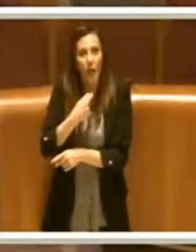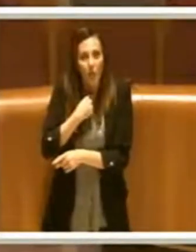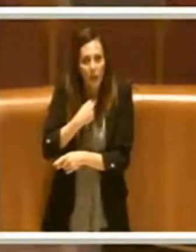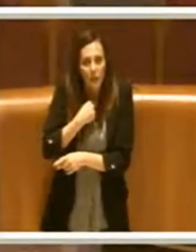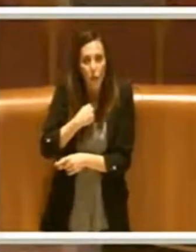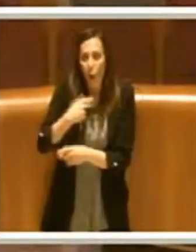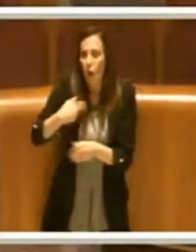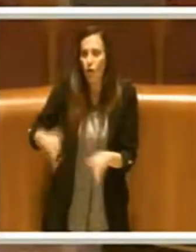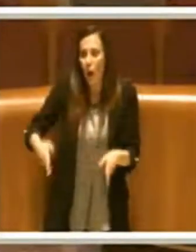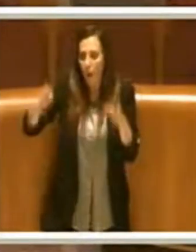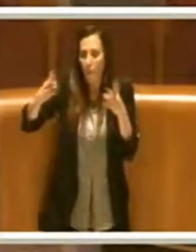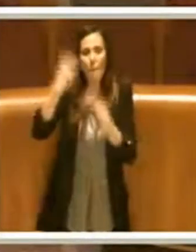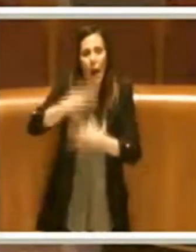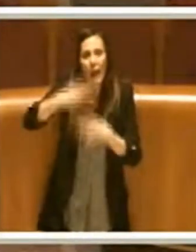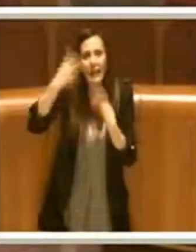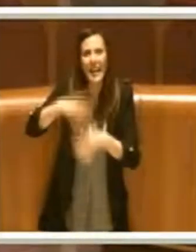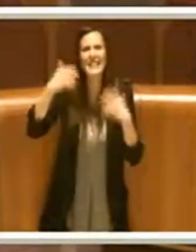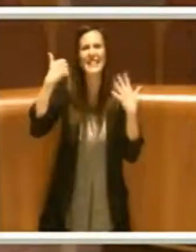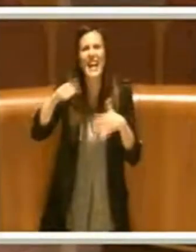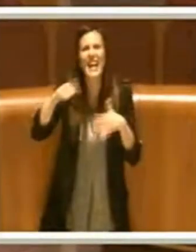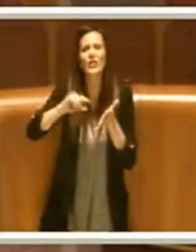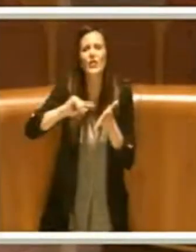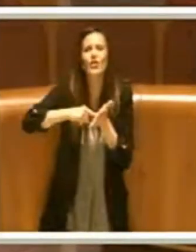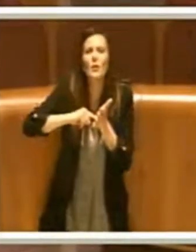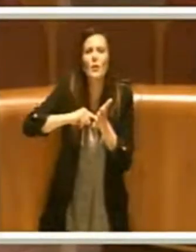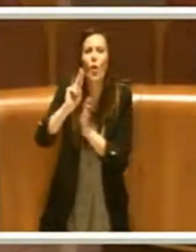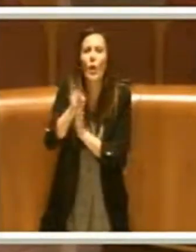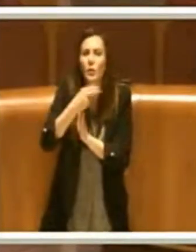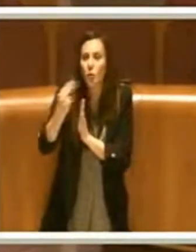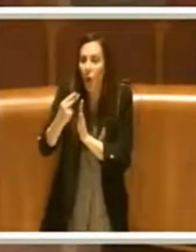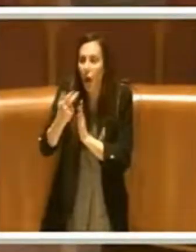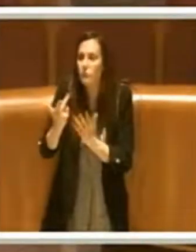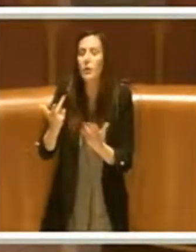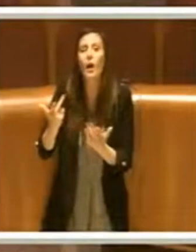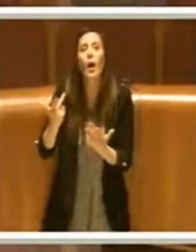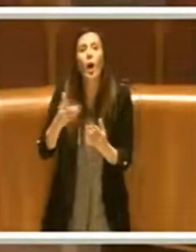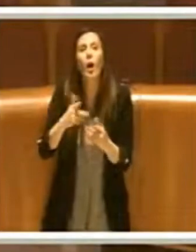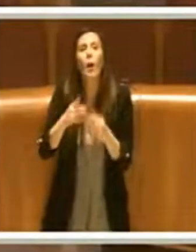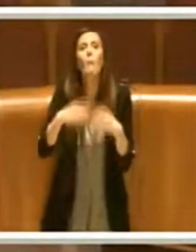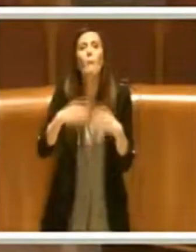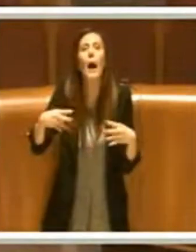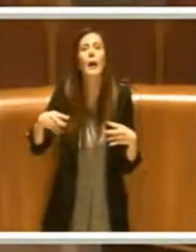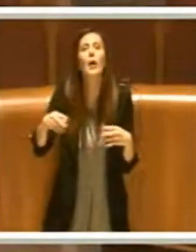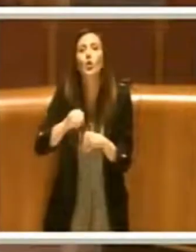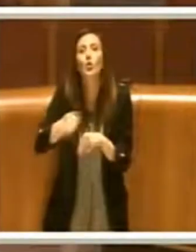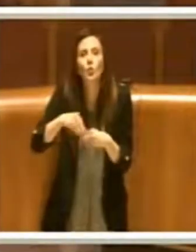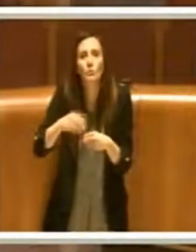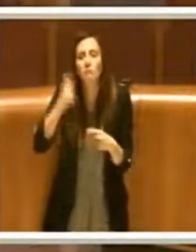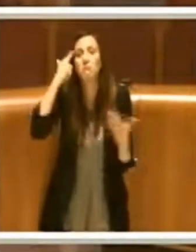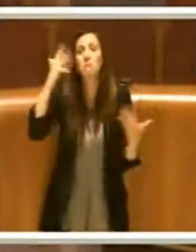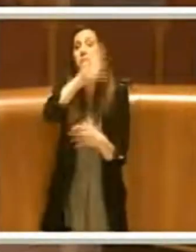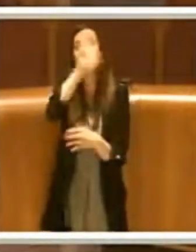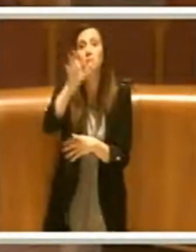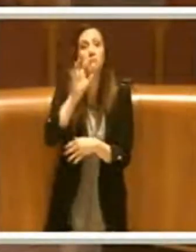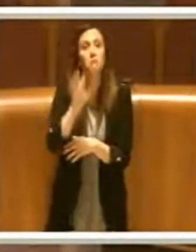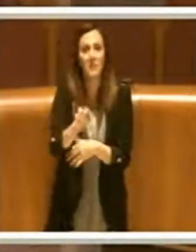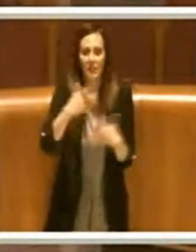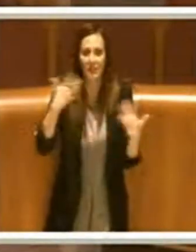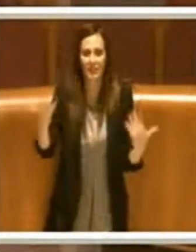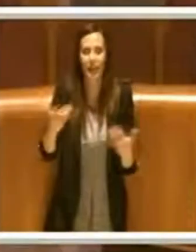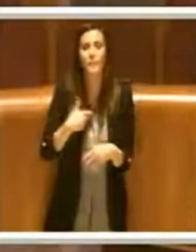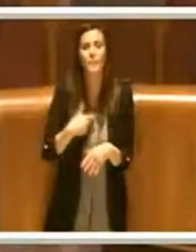spesi 18 milioni di euro, le apparecchiature non si sa che fine abbiano fatto, i locali sono vuoti. In ultimo l'ospedale Nuovo Regina